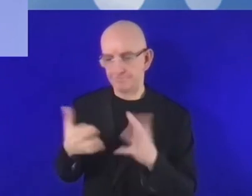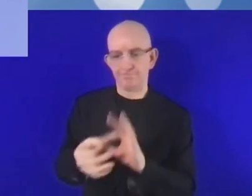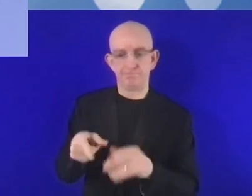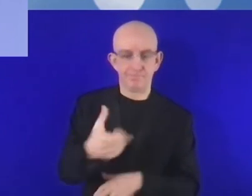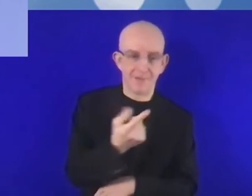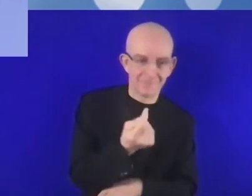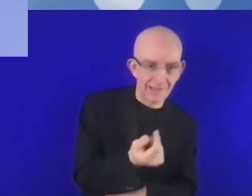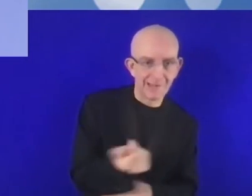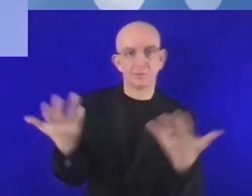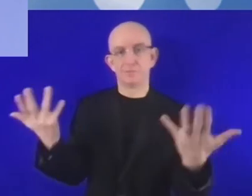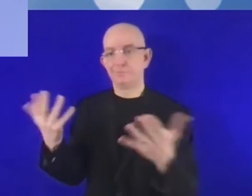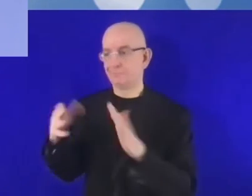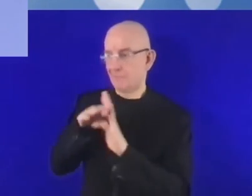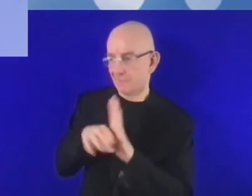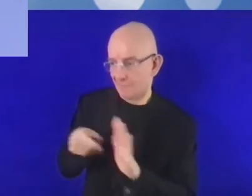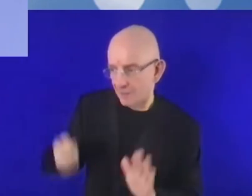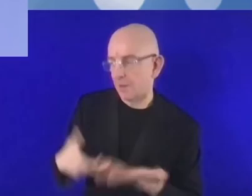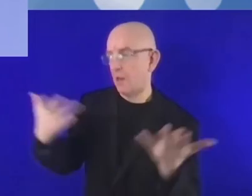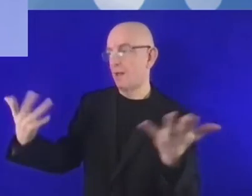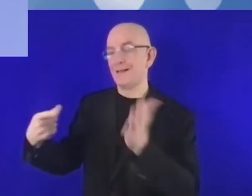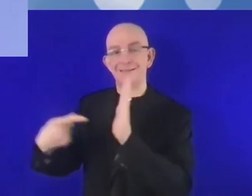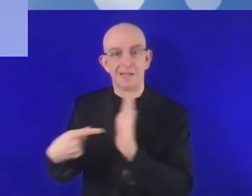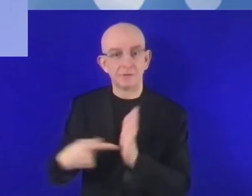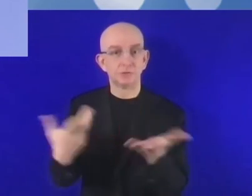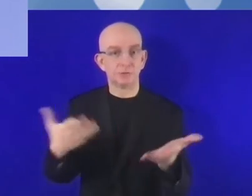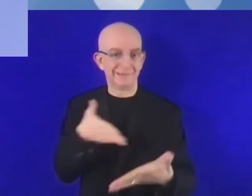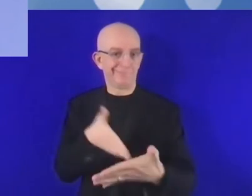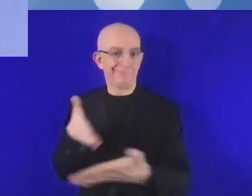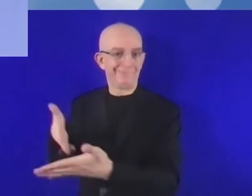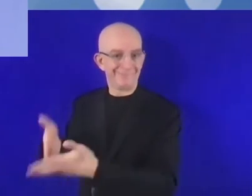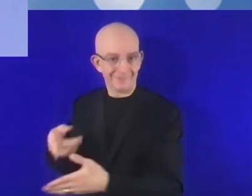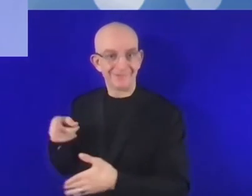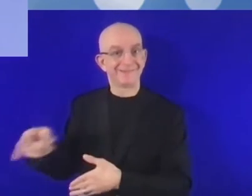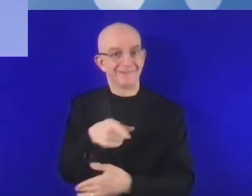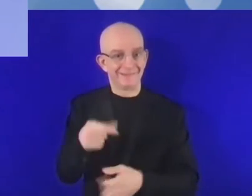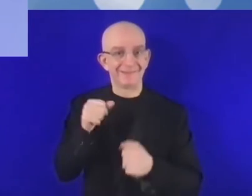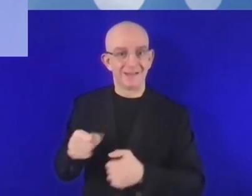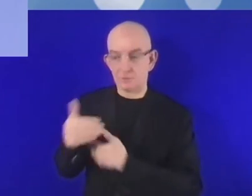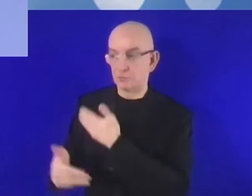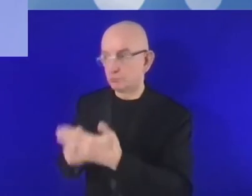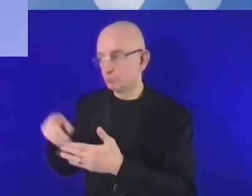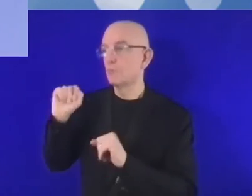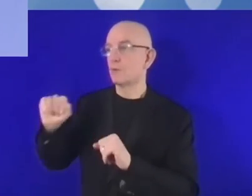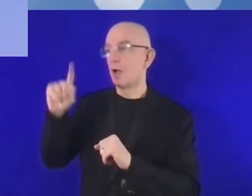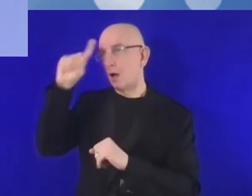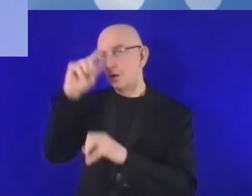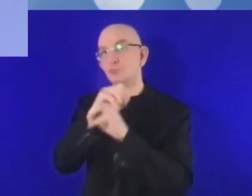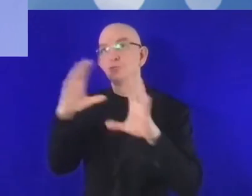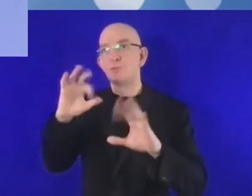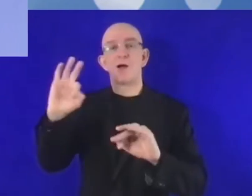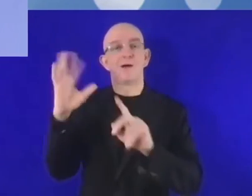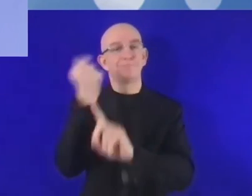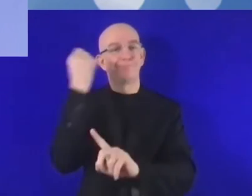разрешать финансовые, юридические вызовы и другие проблемы, с которыми сталкиваются предприниматели на пути